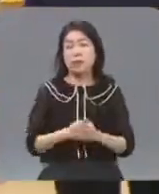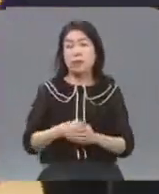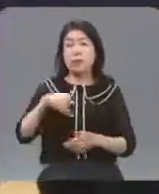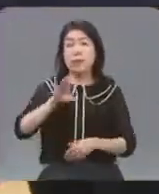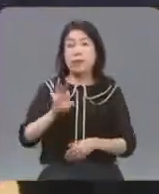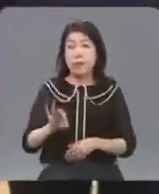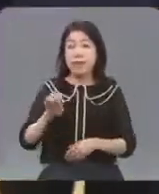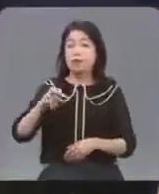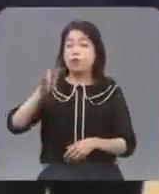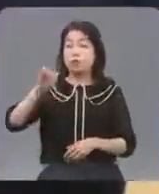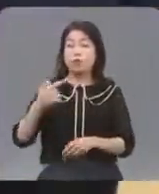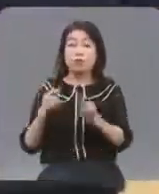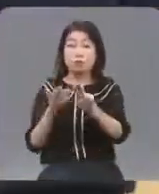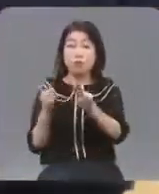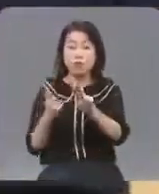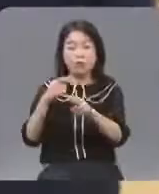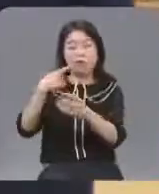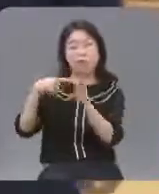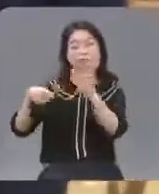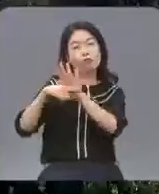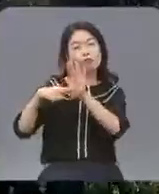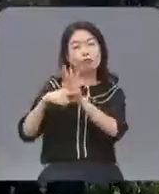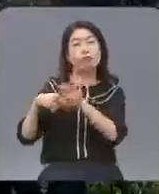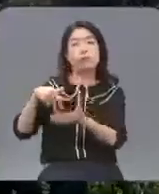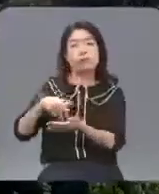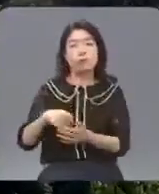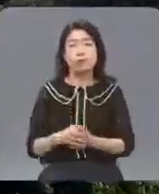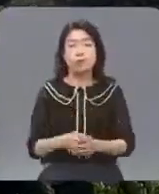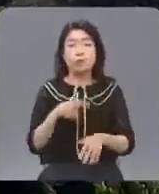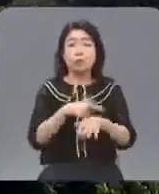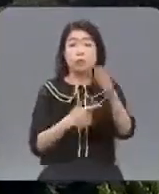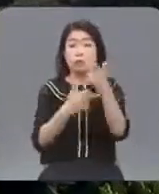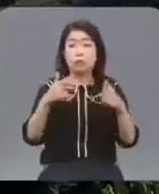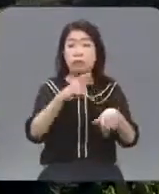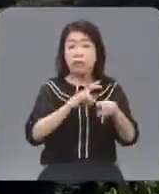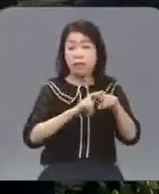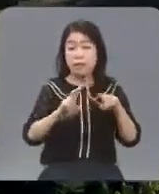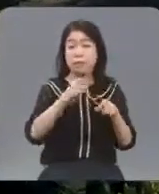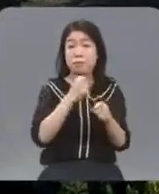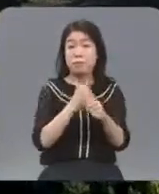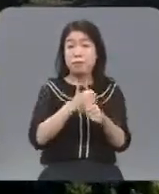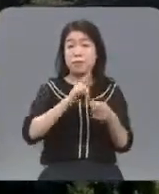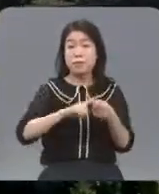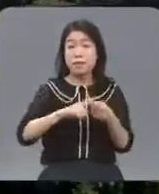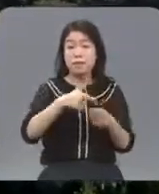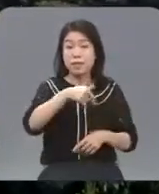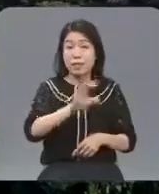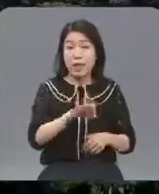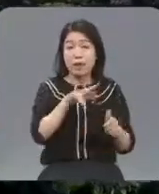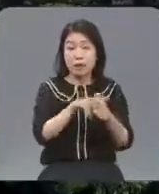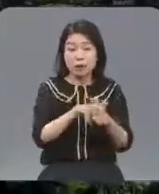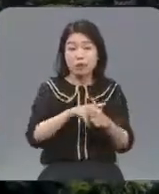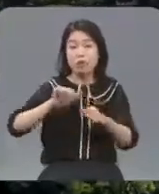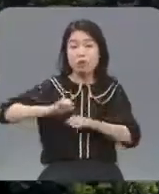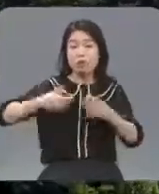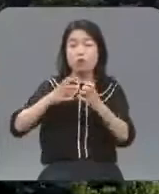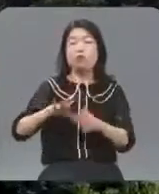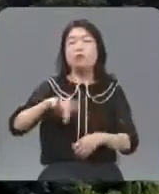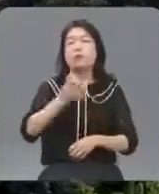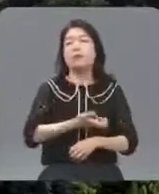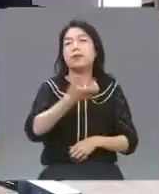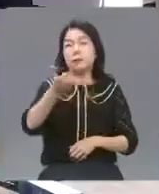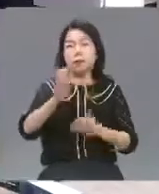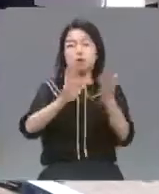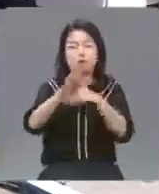장연주 문화 천 후보는 부정적인 입장입니다 무등산 케이블카 설치에 대해 가 후보는 0 부대 이전이 먼저라는